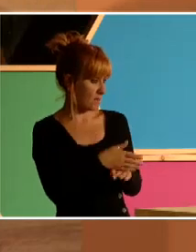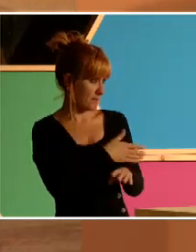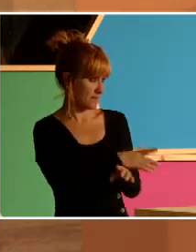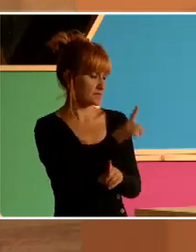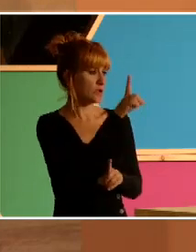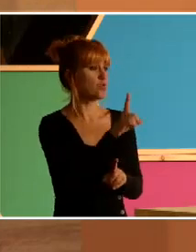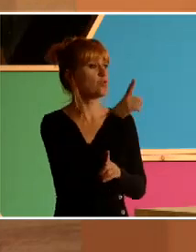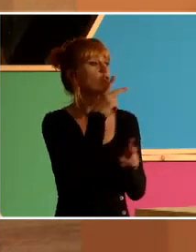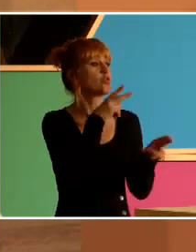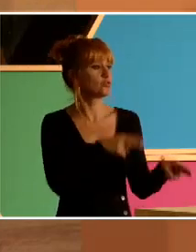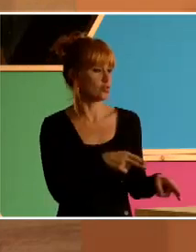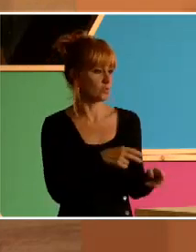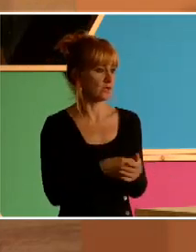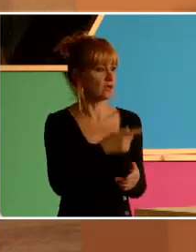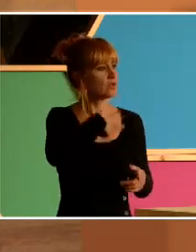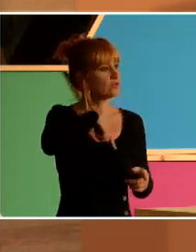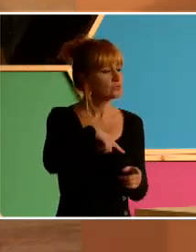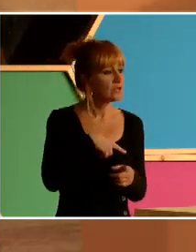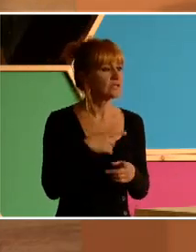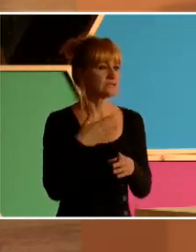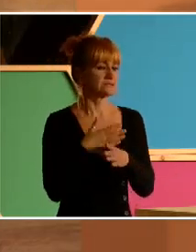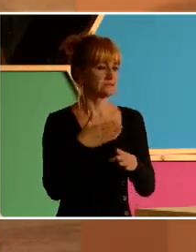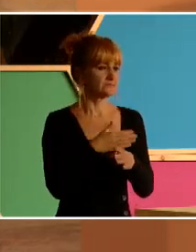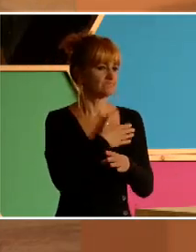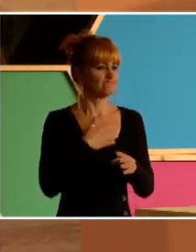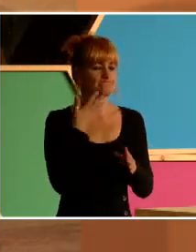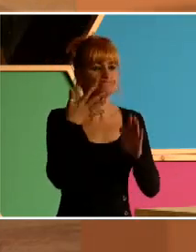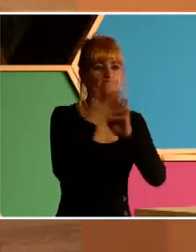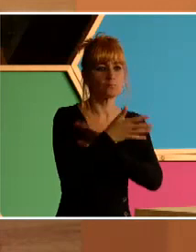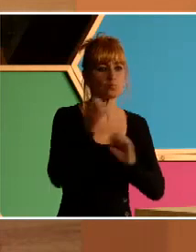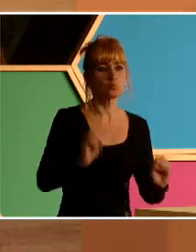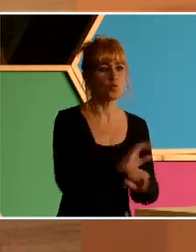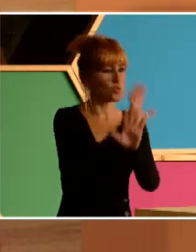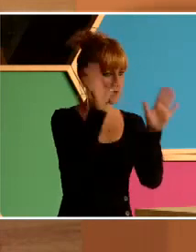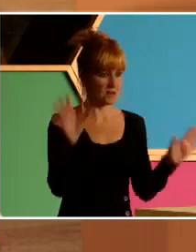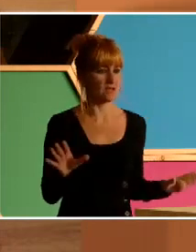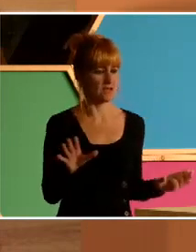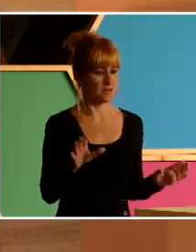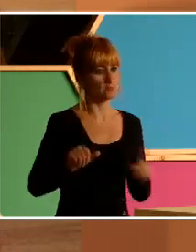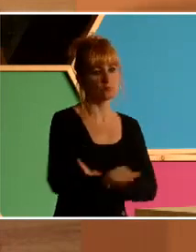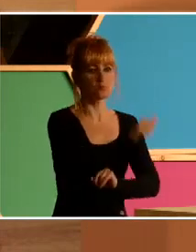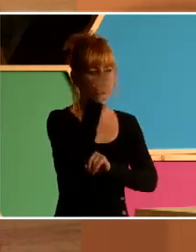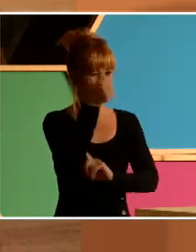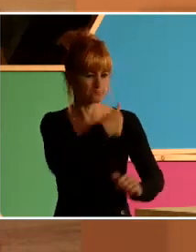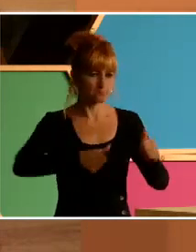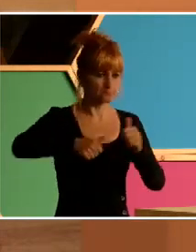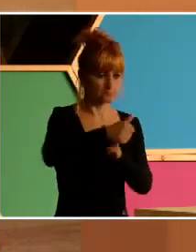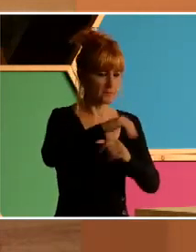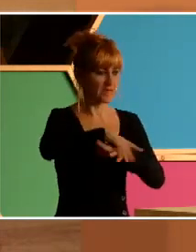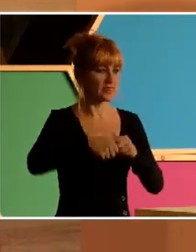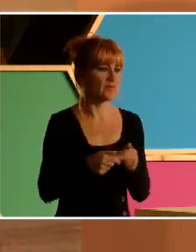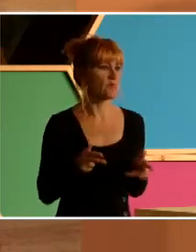independència, nosaltres sempre hem volgut deixar molt clar que abans que res som demòcrates i que per tant no pot formar part de la